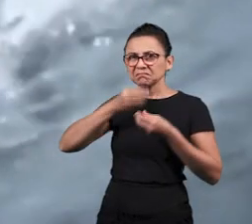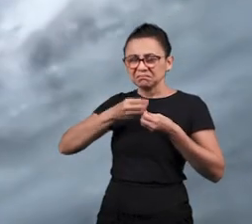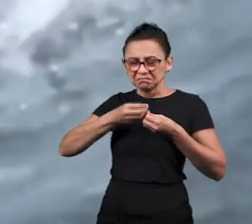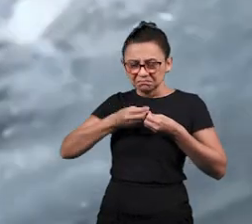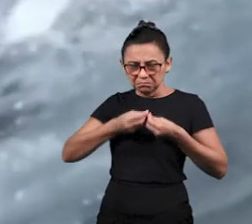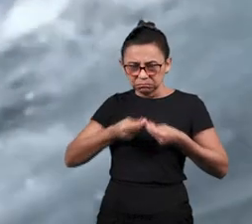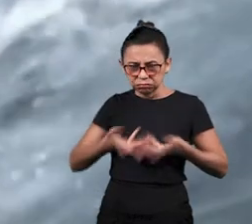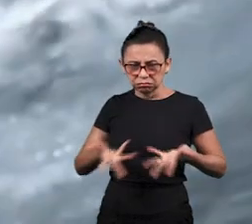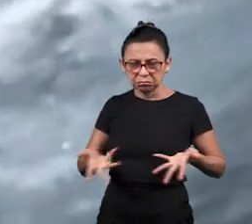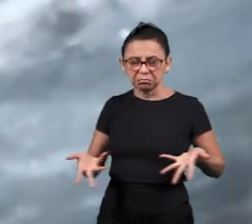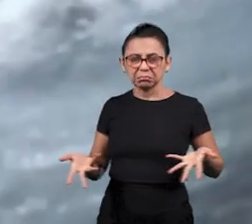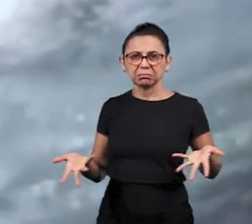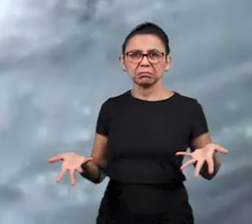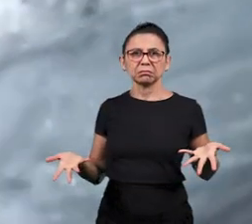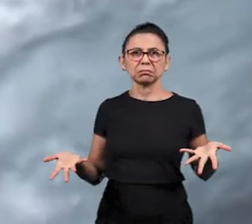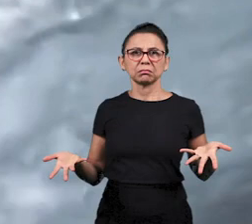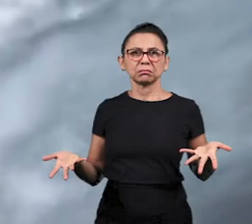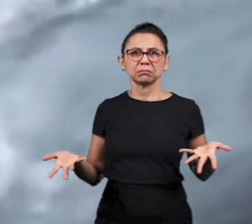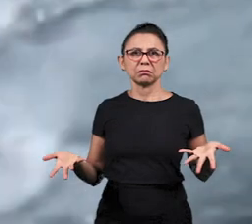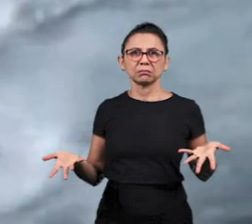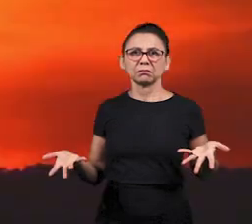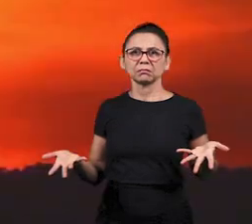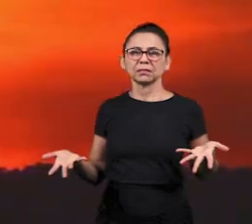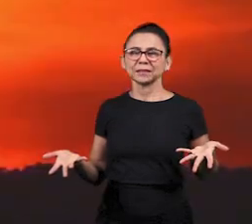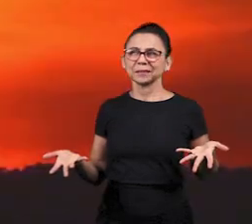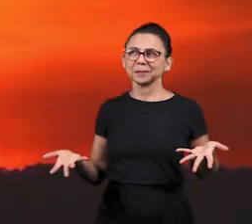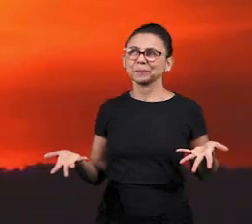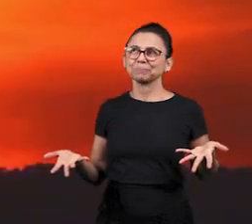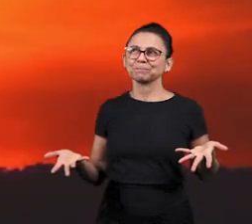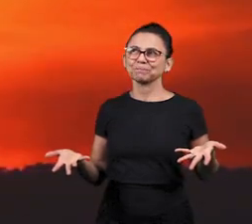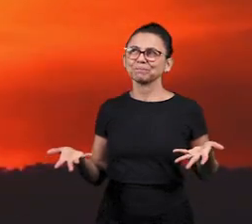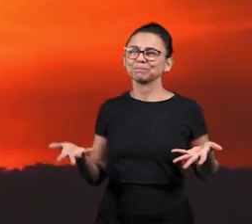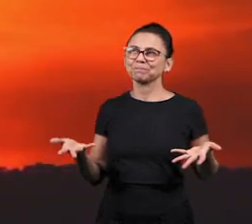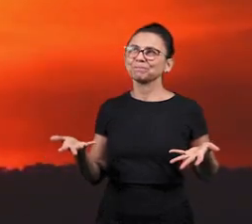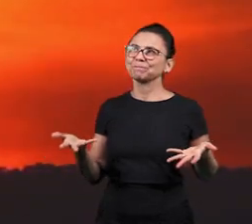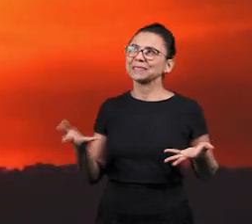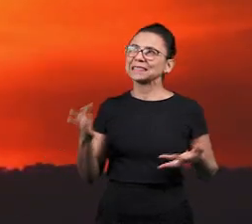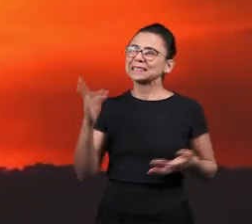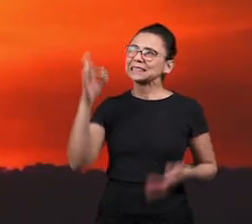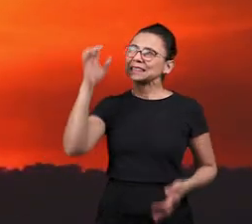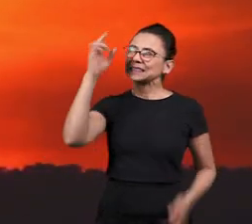Когда похоже, что вера терпит кораблекрушение.